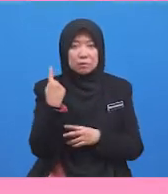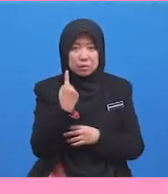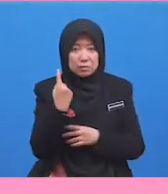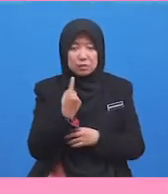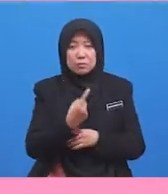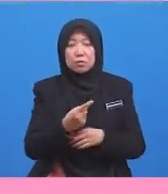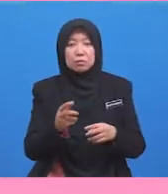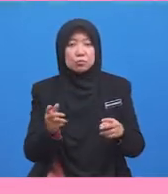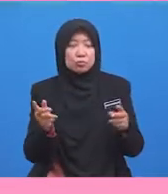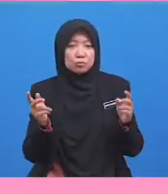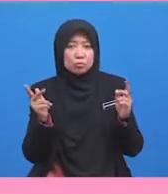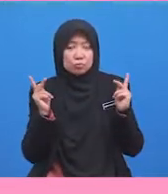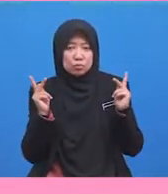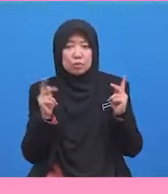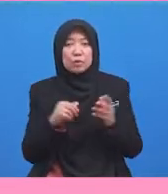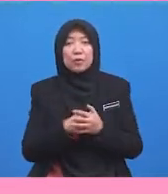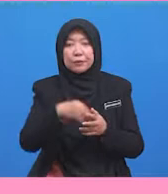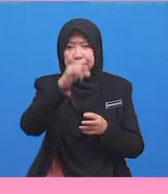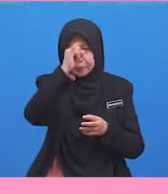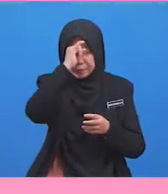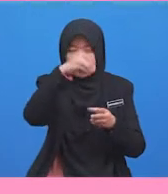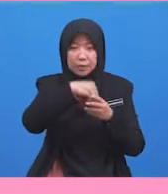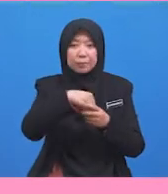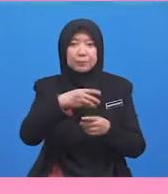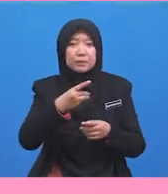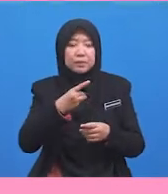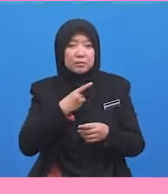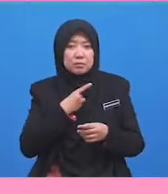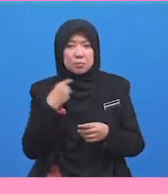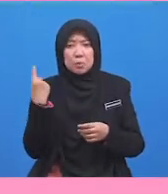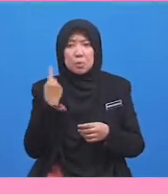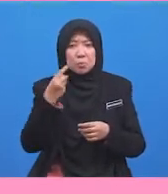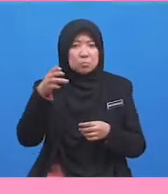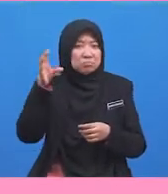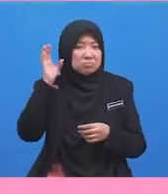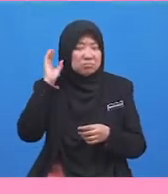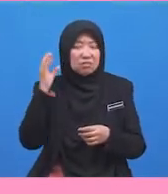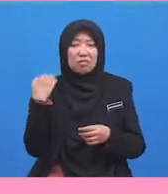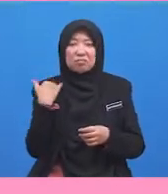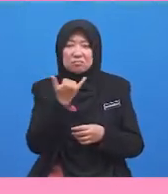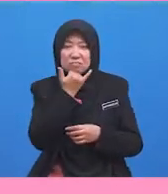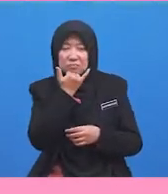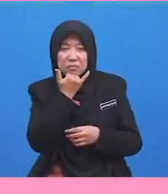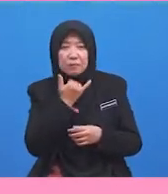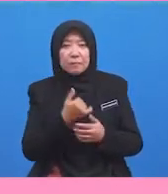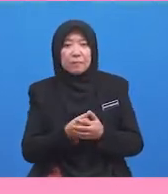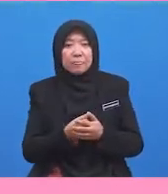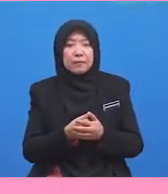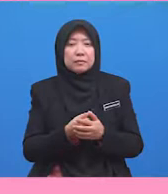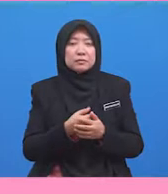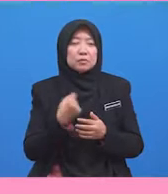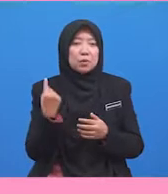mengokohkan keimanan dalam diri sering kita dengar bahwa sebaran kesalahan yang dilakukan